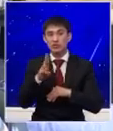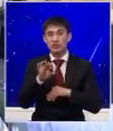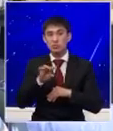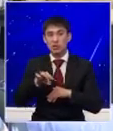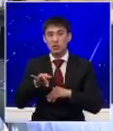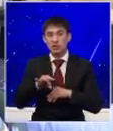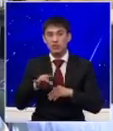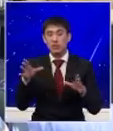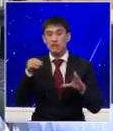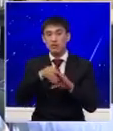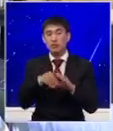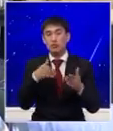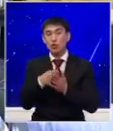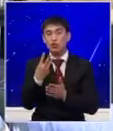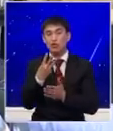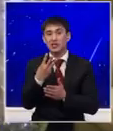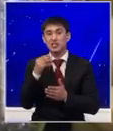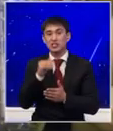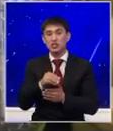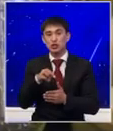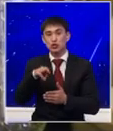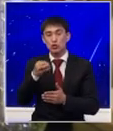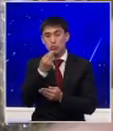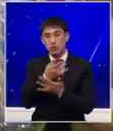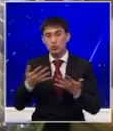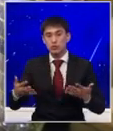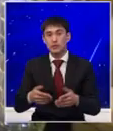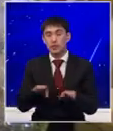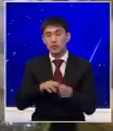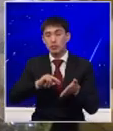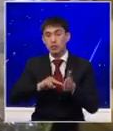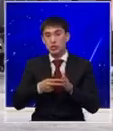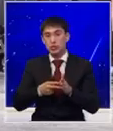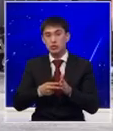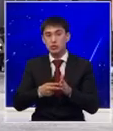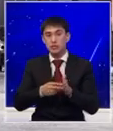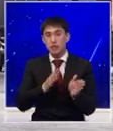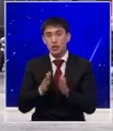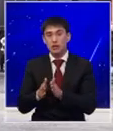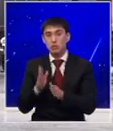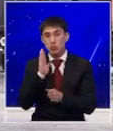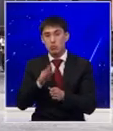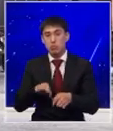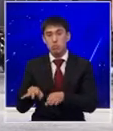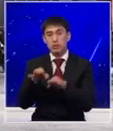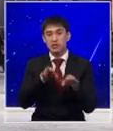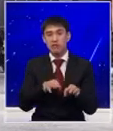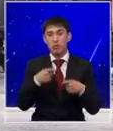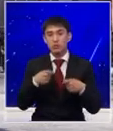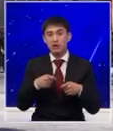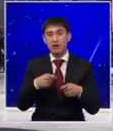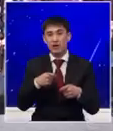квадратных метров, вместимостью до 3500 тонн продукции. Также планируется наладить прямую поставку продовольственных товаров